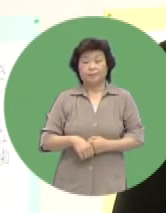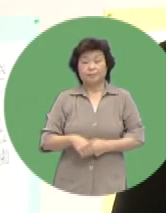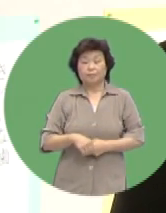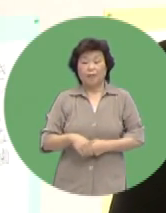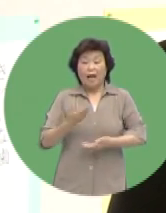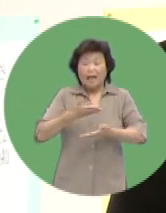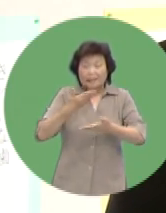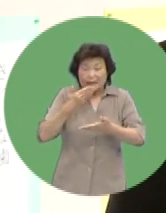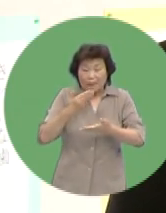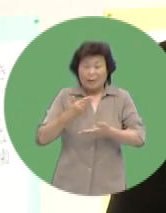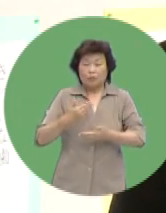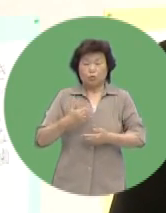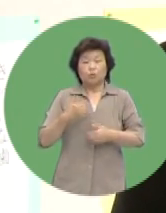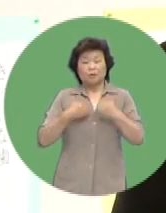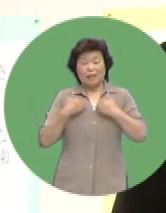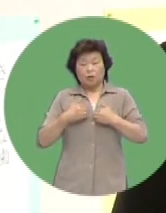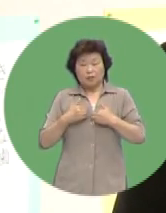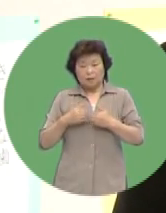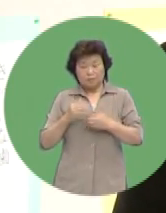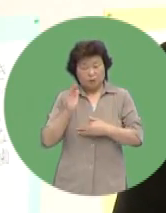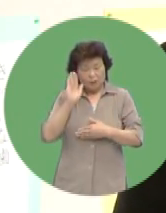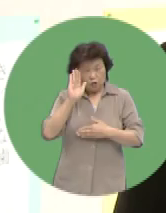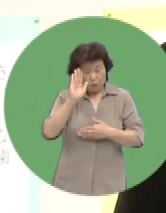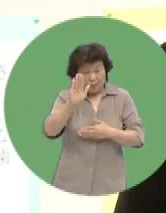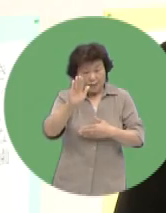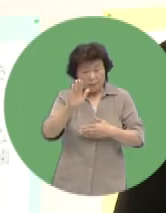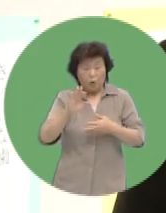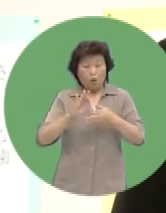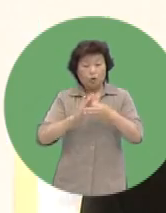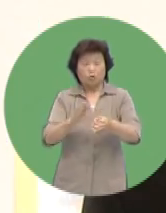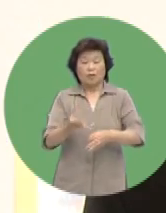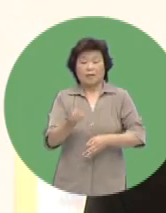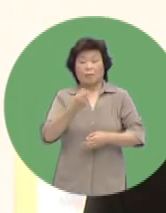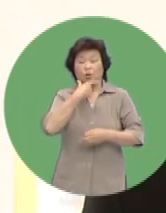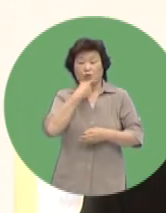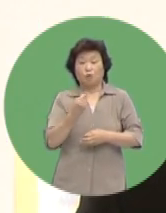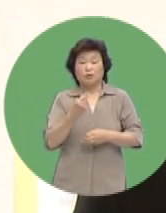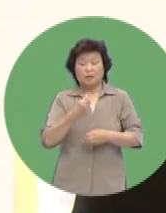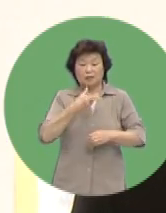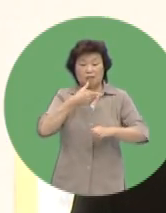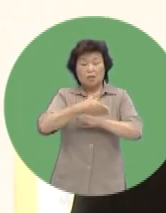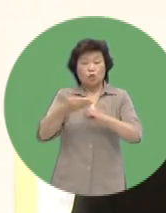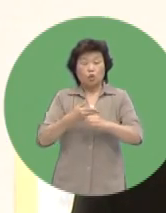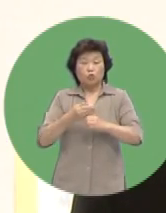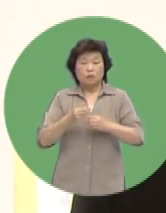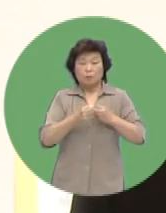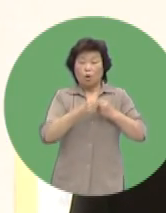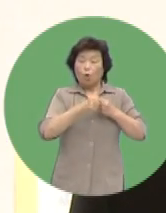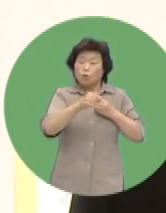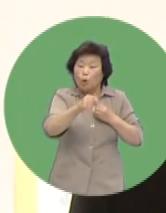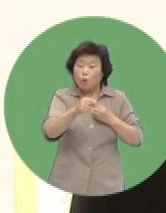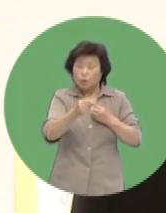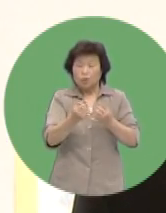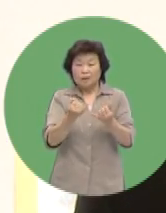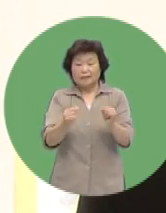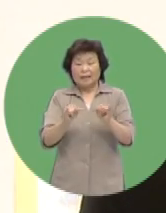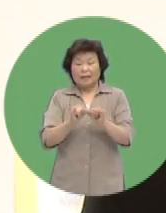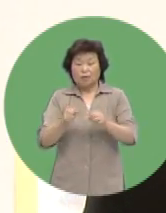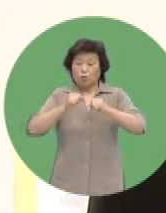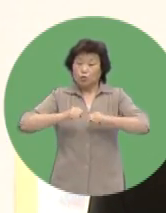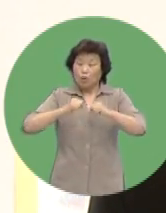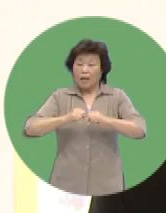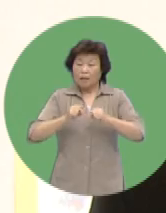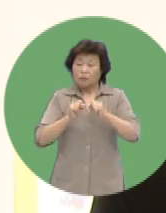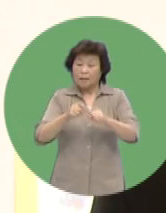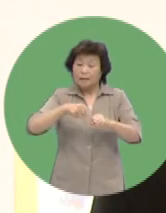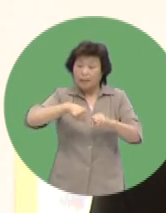食べる楽しみ、いつまでもね、僕は持っていただきたいし、徳島のこの長寿社会をですね、本当に健やかにや